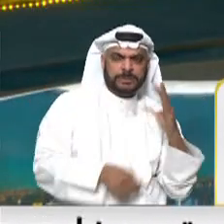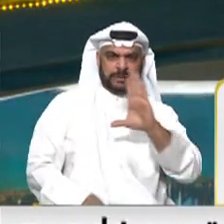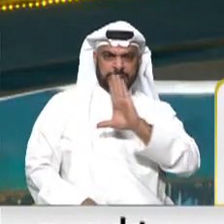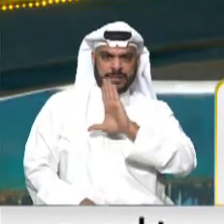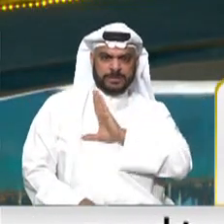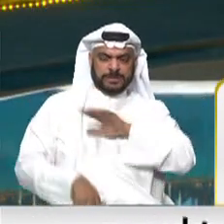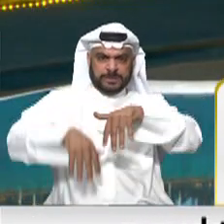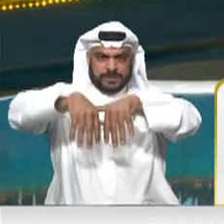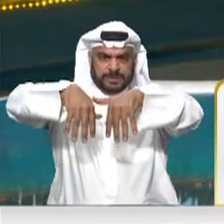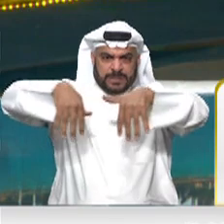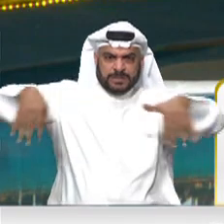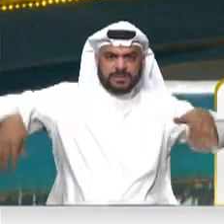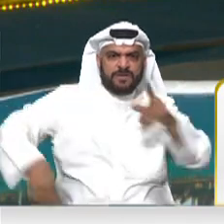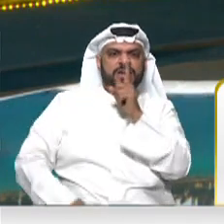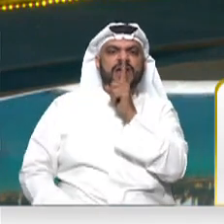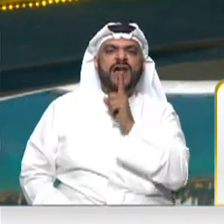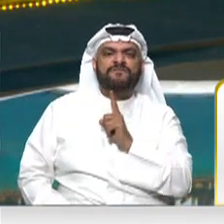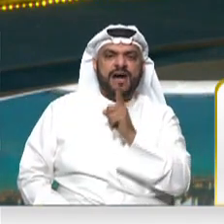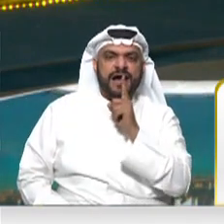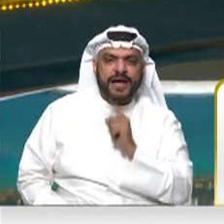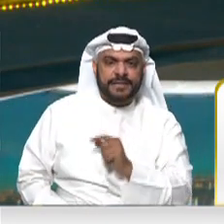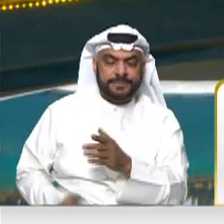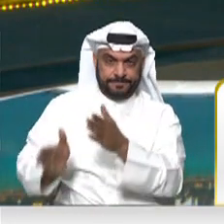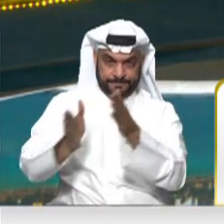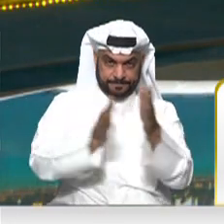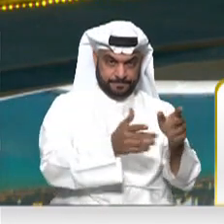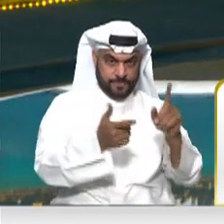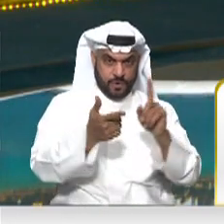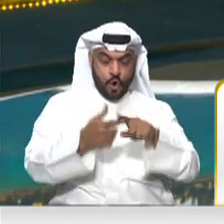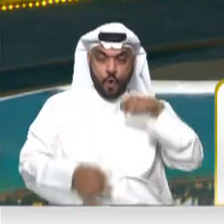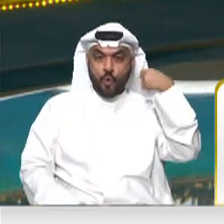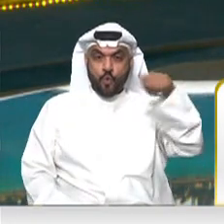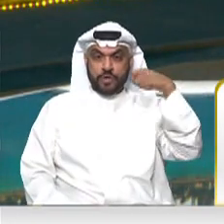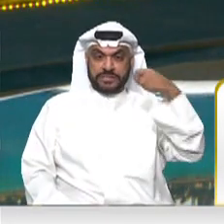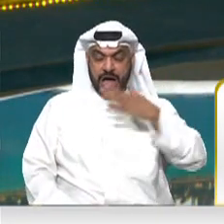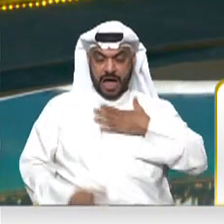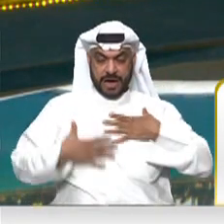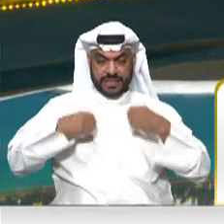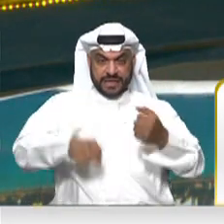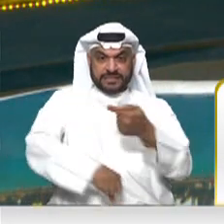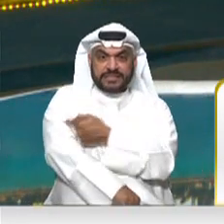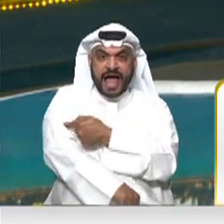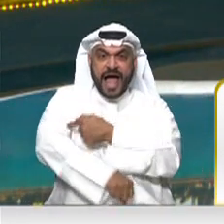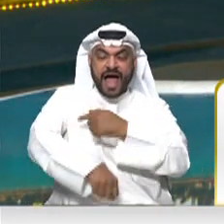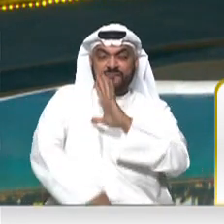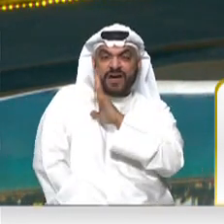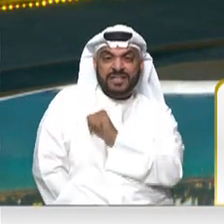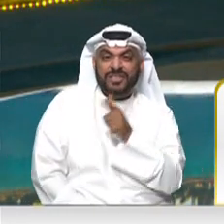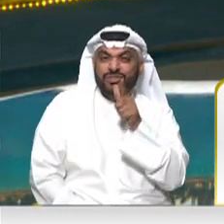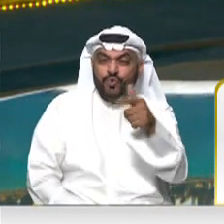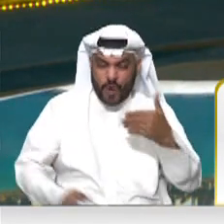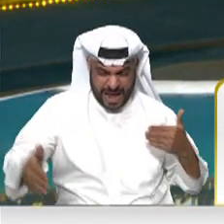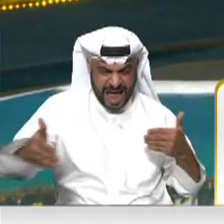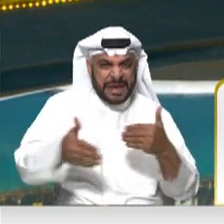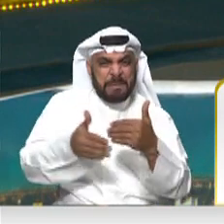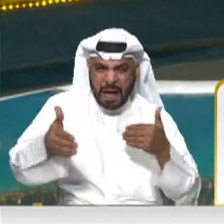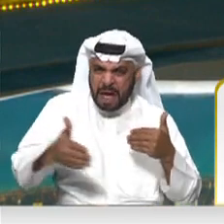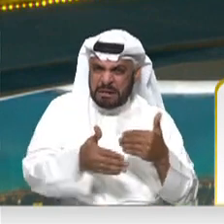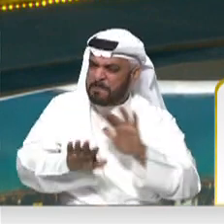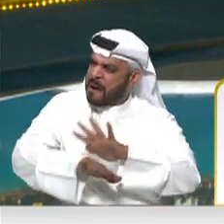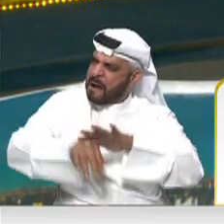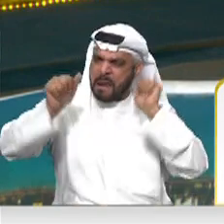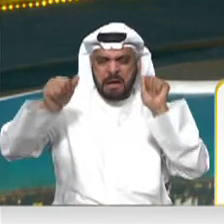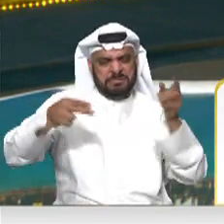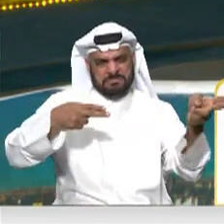رفح. نعم، بدورها حذرت وزارة الصحة الفلسطينية من توقف المستشفيات ومحطة الأكسجين الوحيدة في